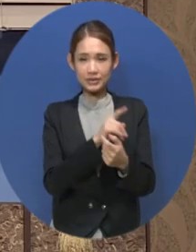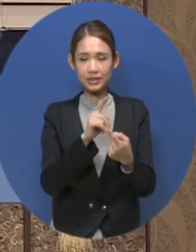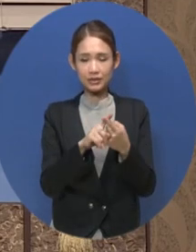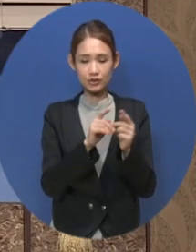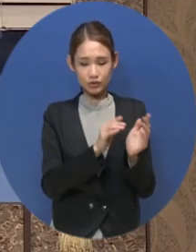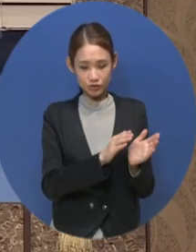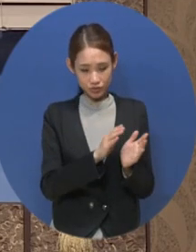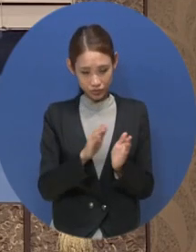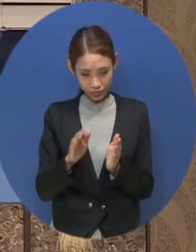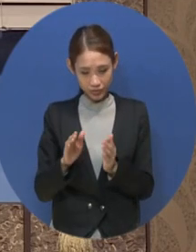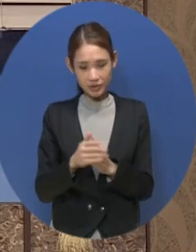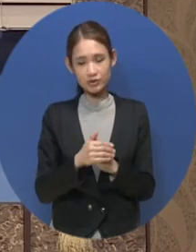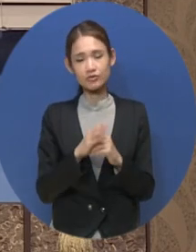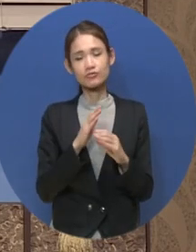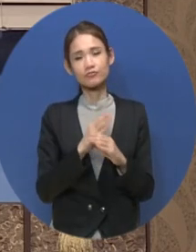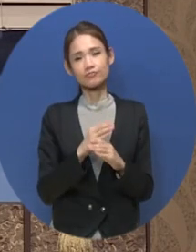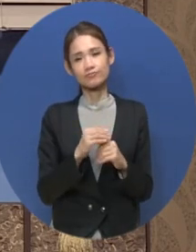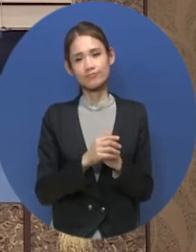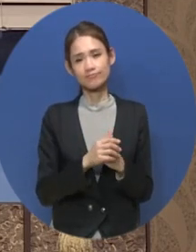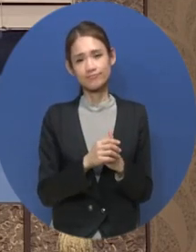좀 준비를 하고 있고요.